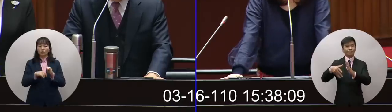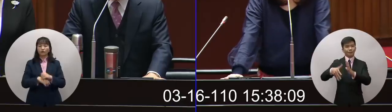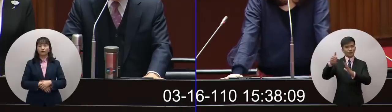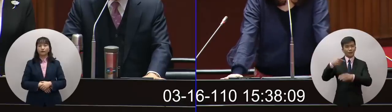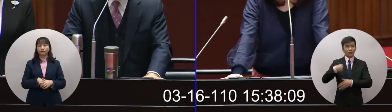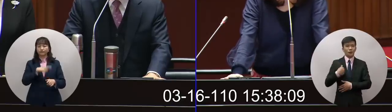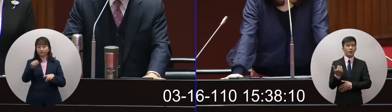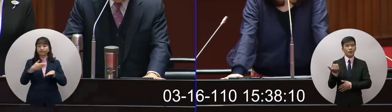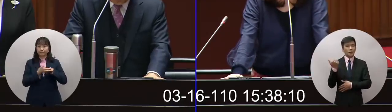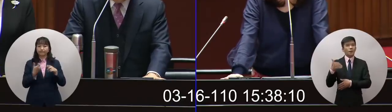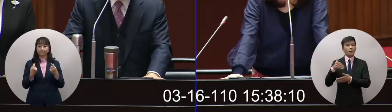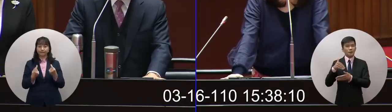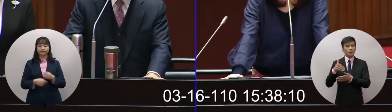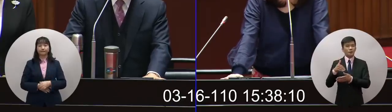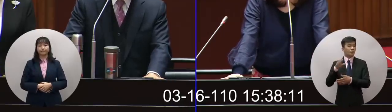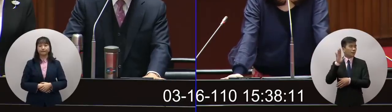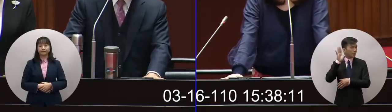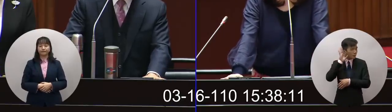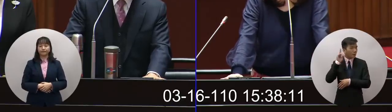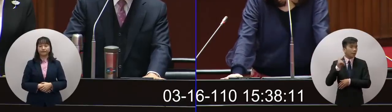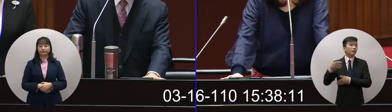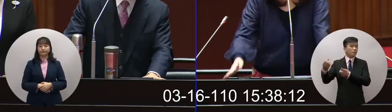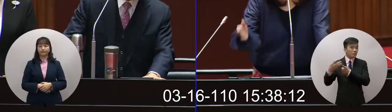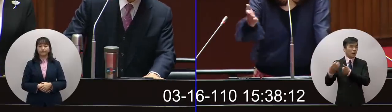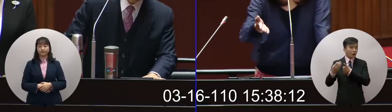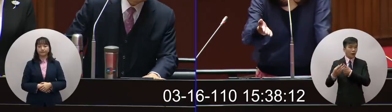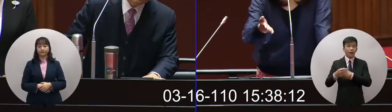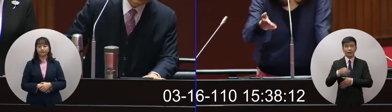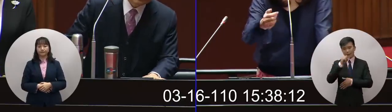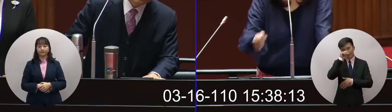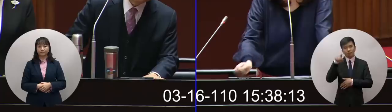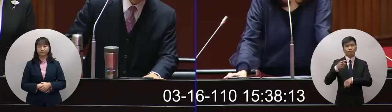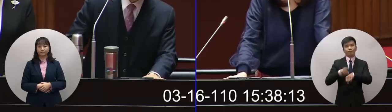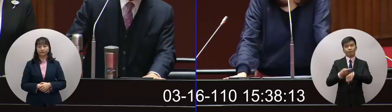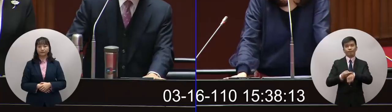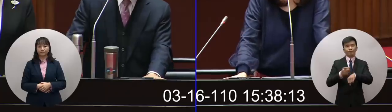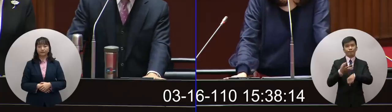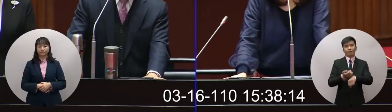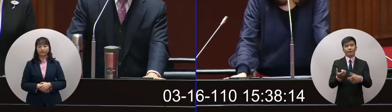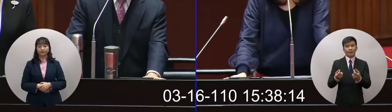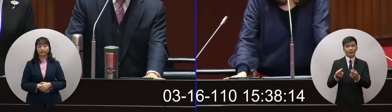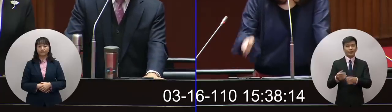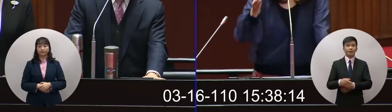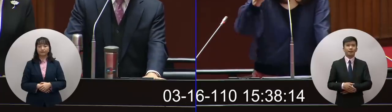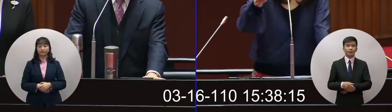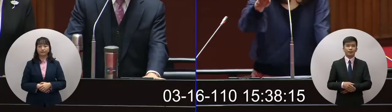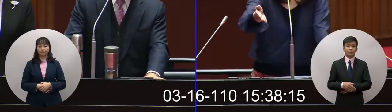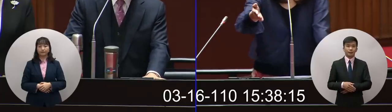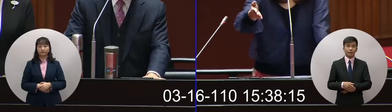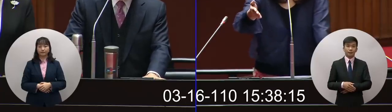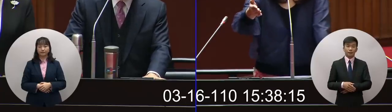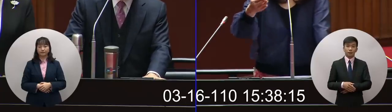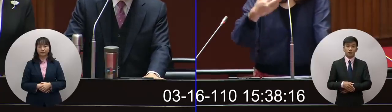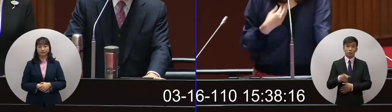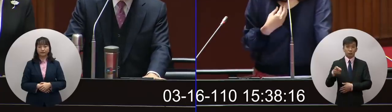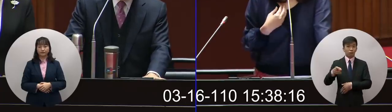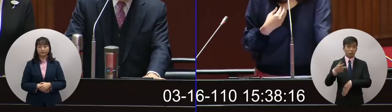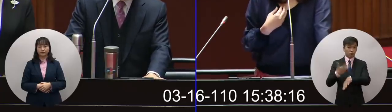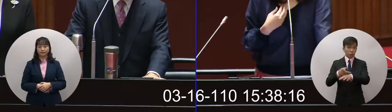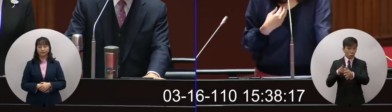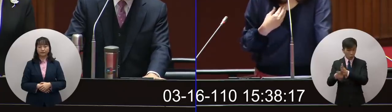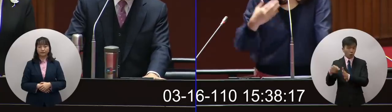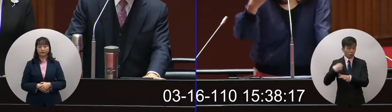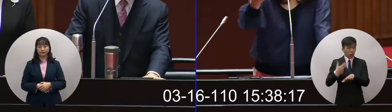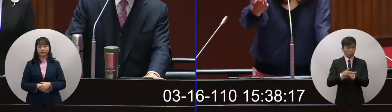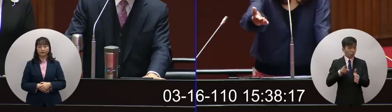完整的听完您的说法，好，那这也是一贯的官方的说法。那因为您不是专家，我不是